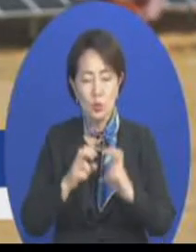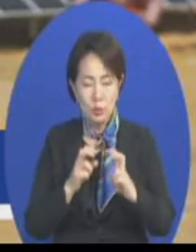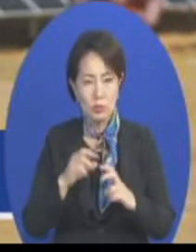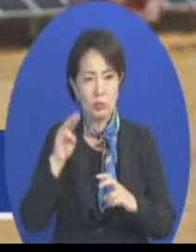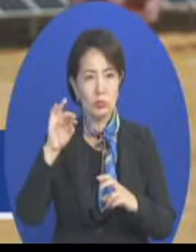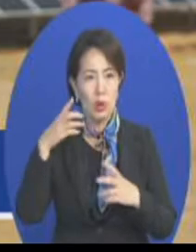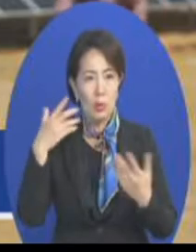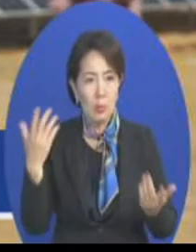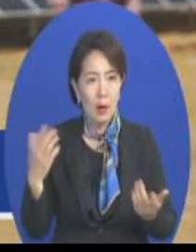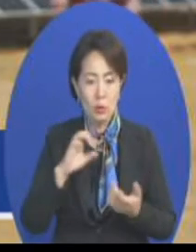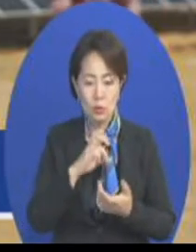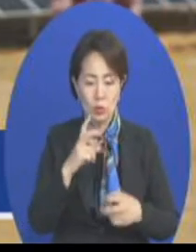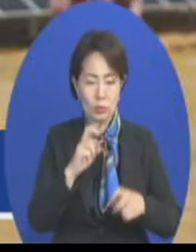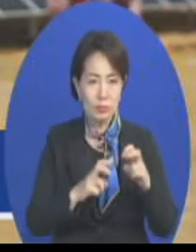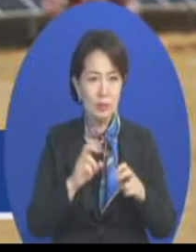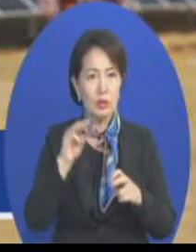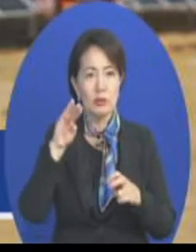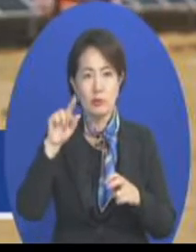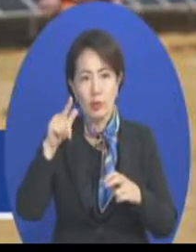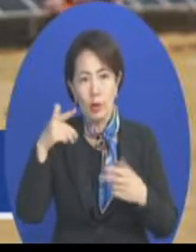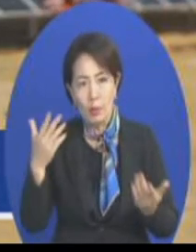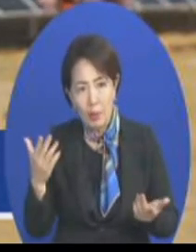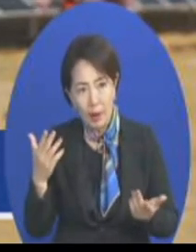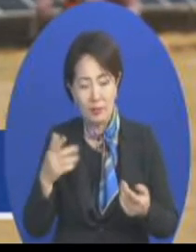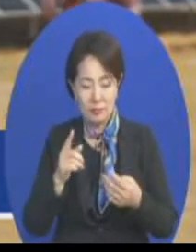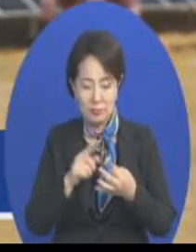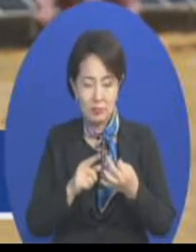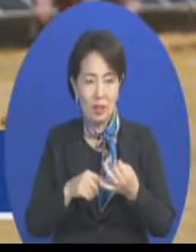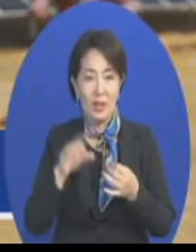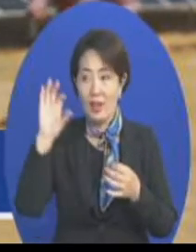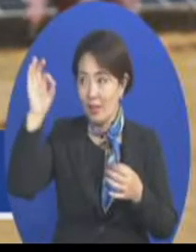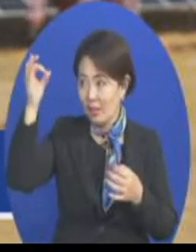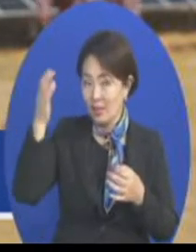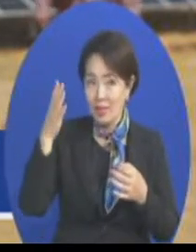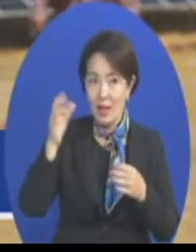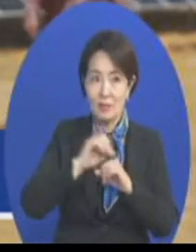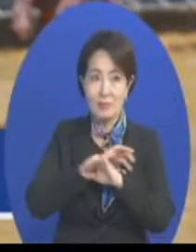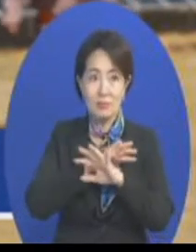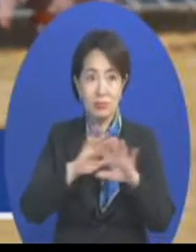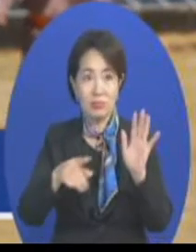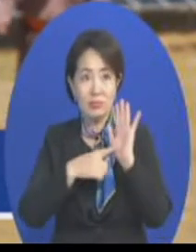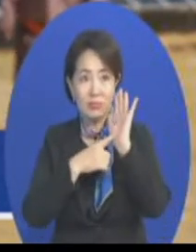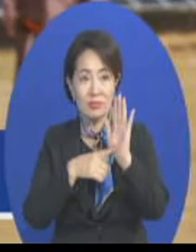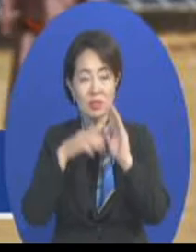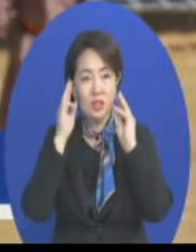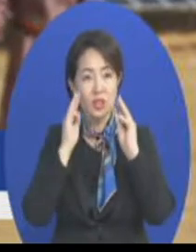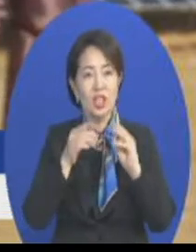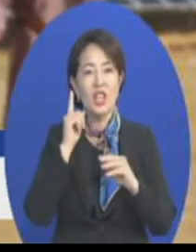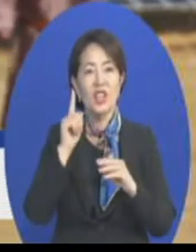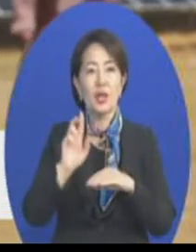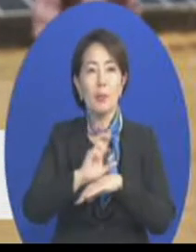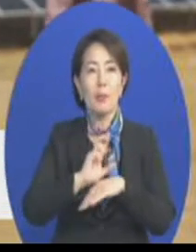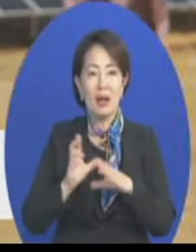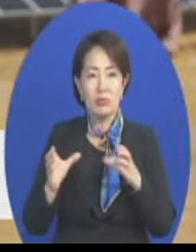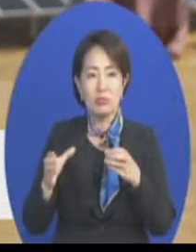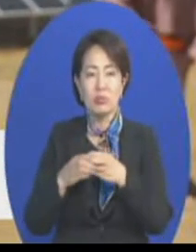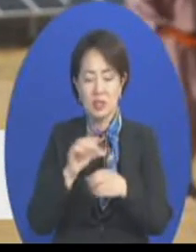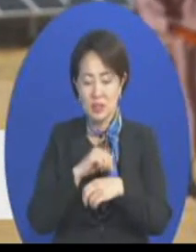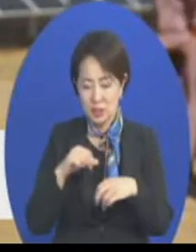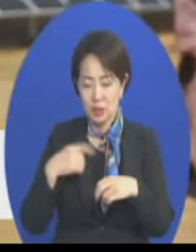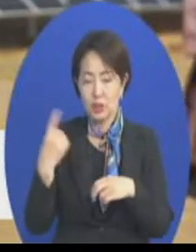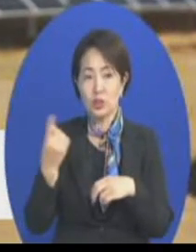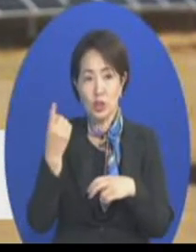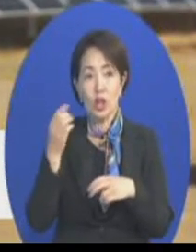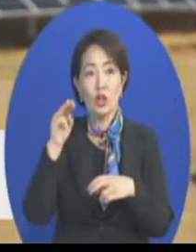байхгүй. Сүү боловсруулмаар тог байхгүй. За одоо бол энэ нарны эрчим хүчний энэ шийдлэр бол нэгдүгээр багийн иргэд маань тогтоо